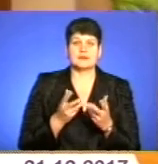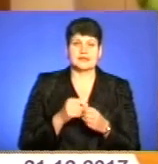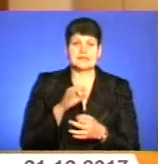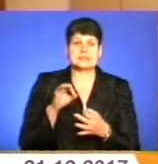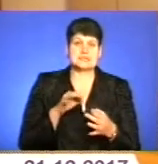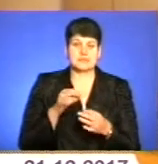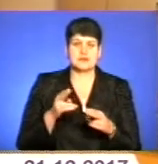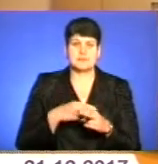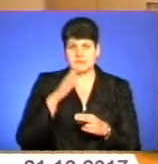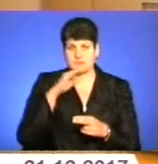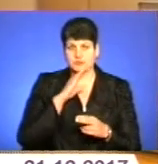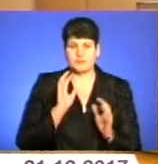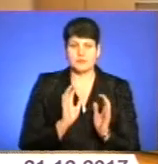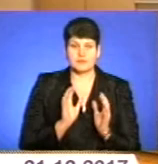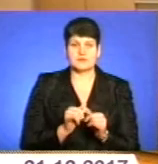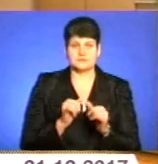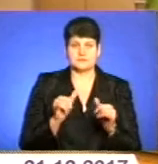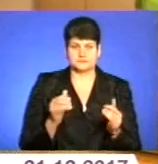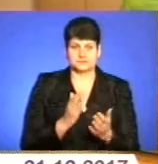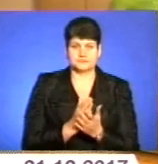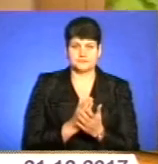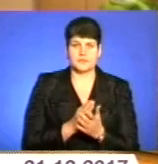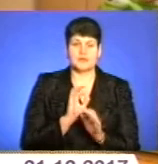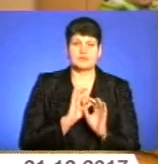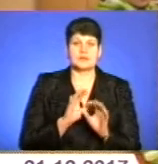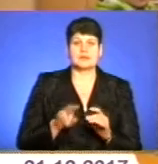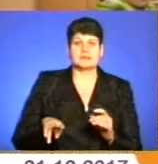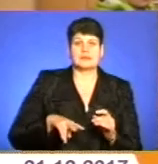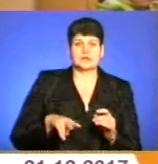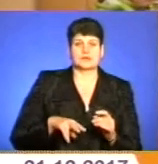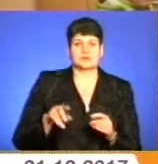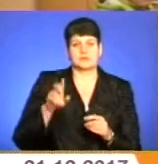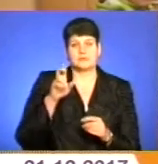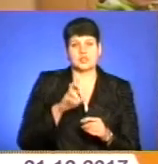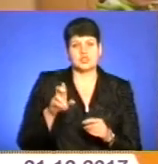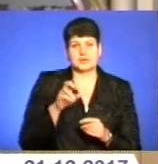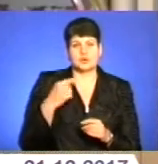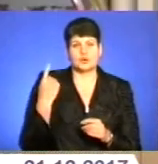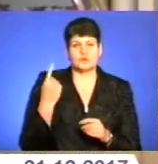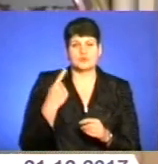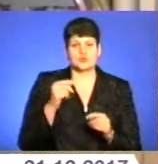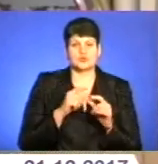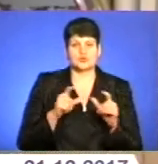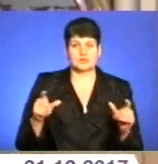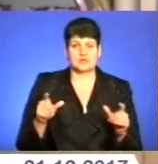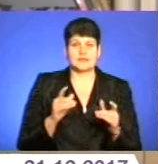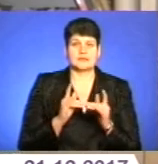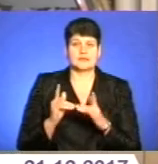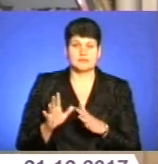позбавлених батьківського піклування, також збільшується, розповідає директор Бережанської обласної комунальної школи-інтернату Михайло Старко.